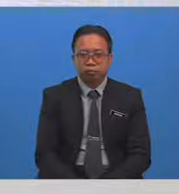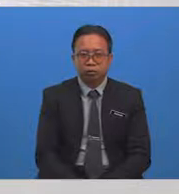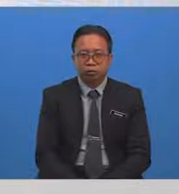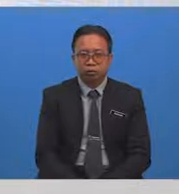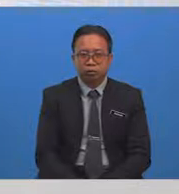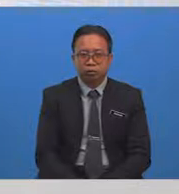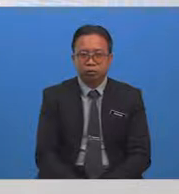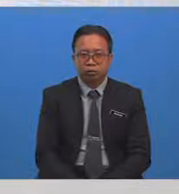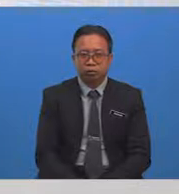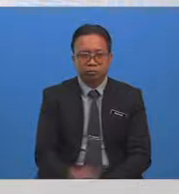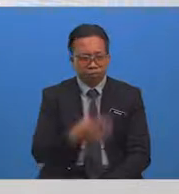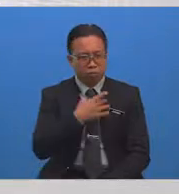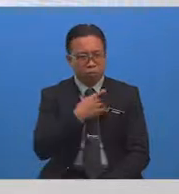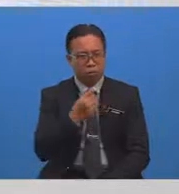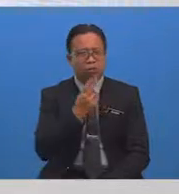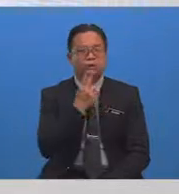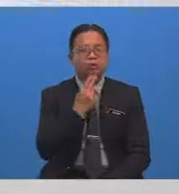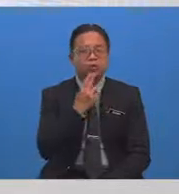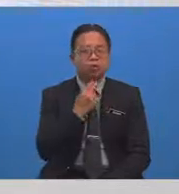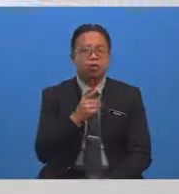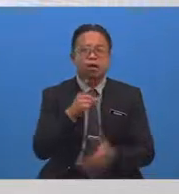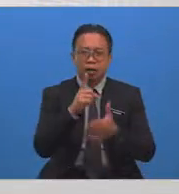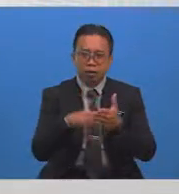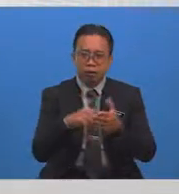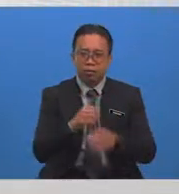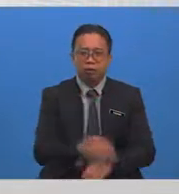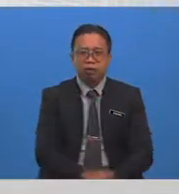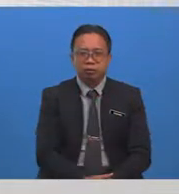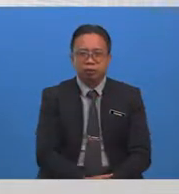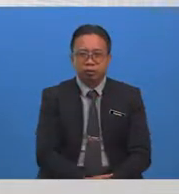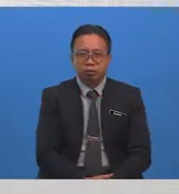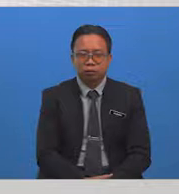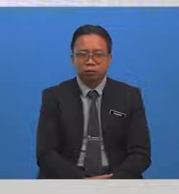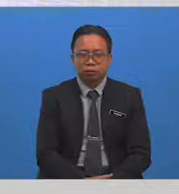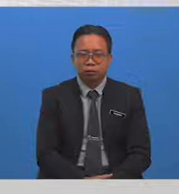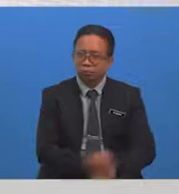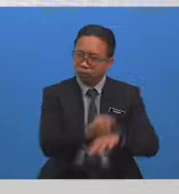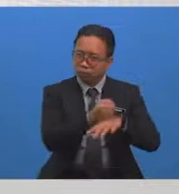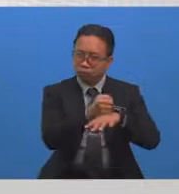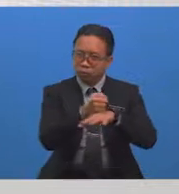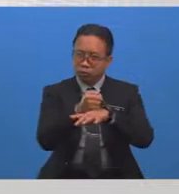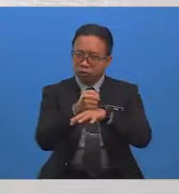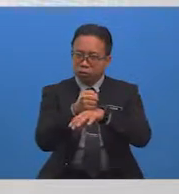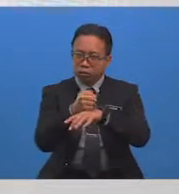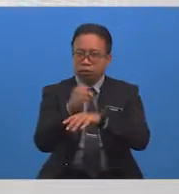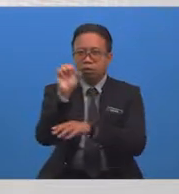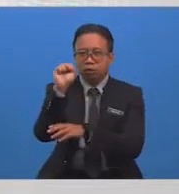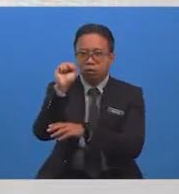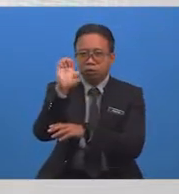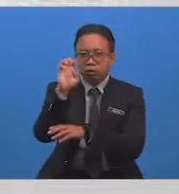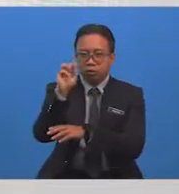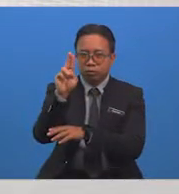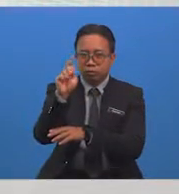serangga itu suka gula jawabannya ya betul mode semut skor